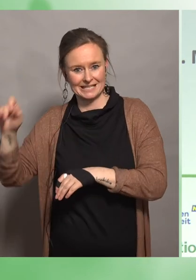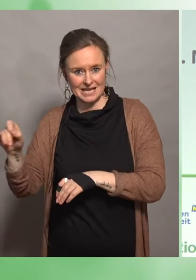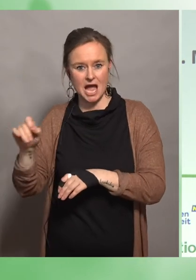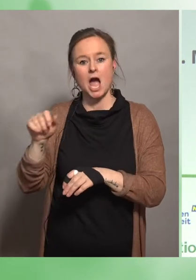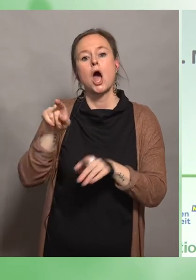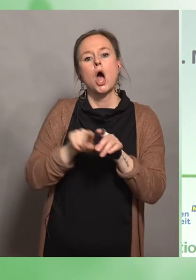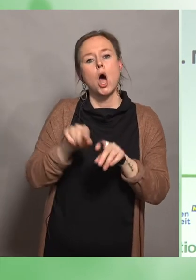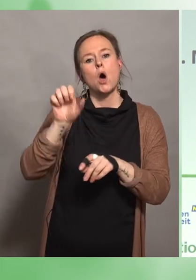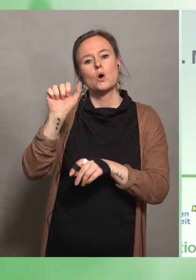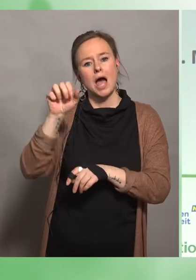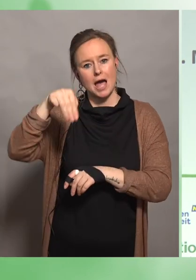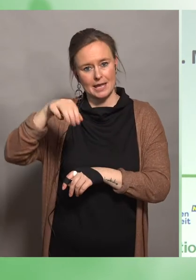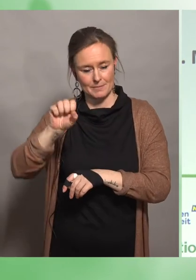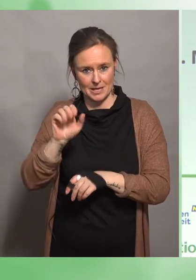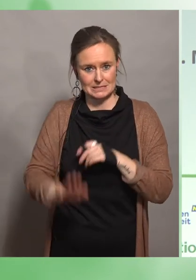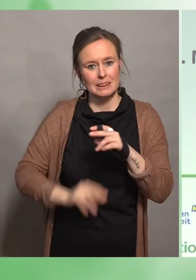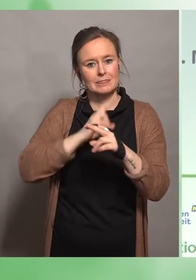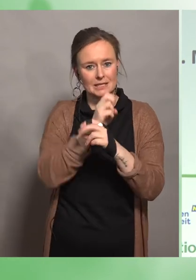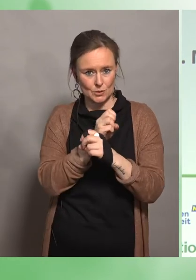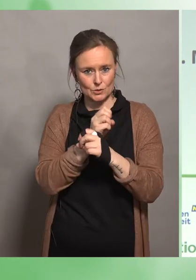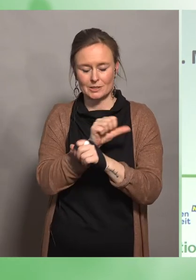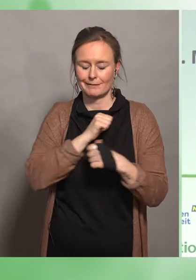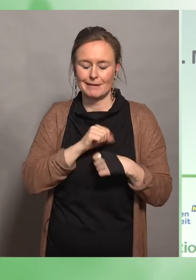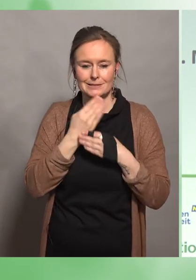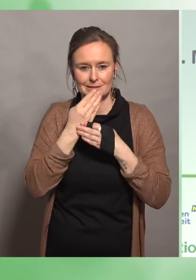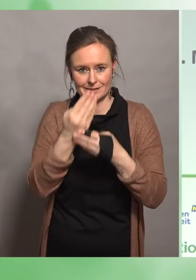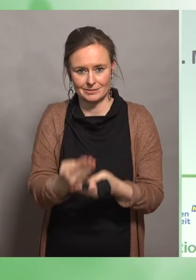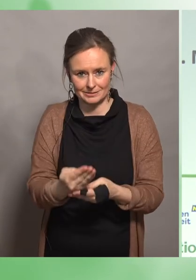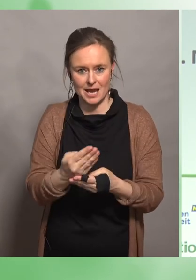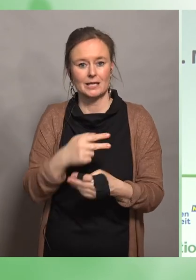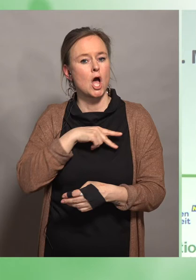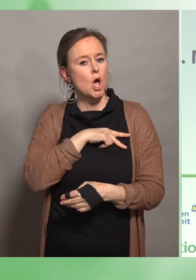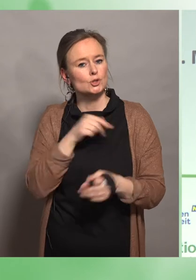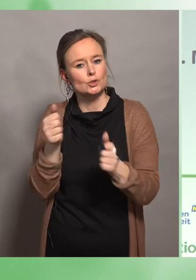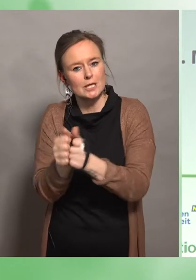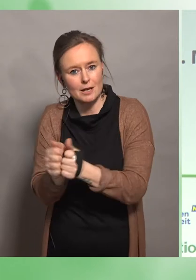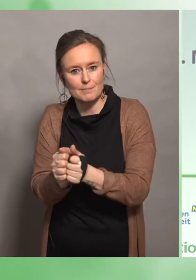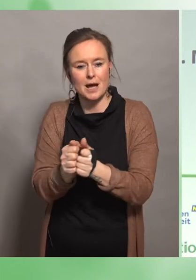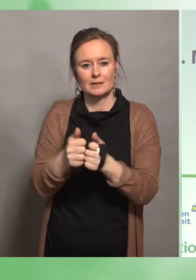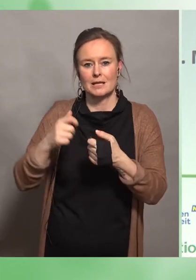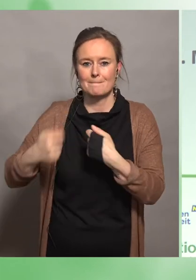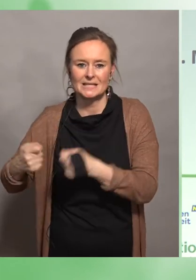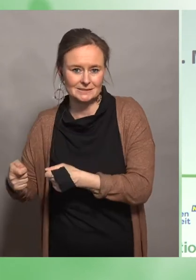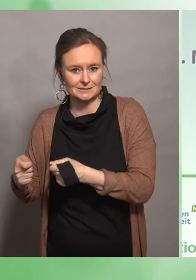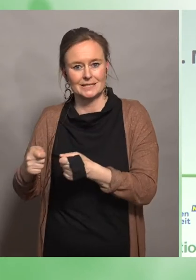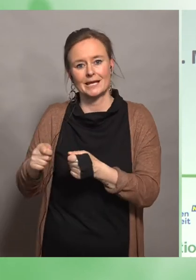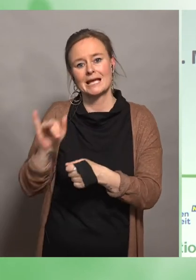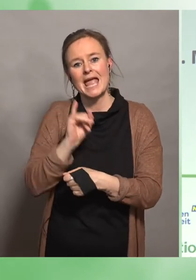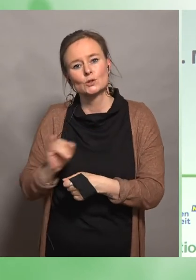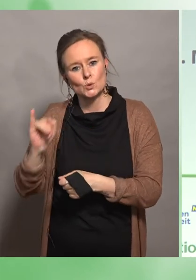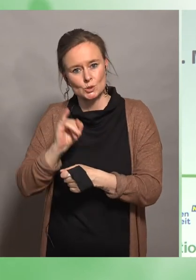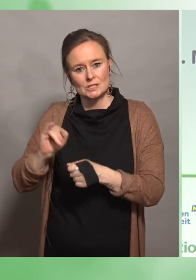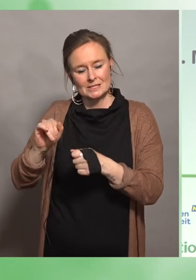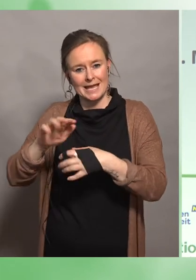auch dem Herrn Geschäftsführer, den herzlichen Dank zu übermitteln, den anwesenden Sozialpartnern, Präsident der Industriellen Vereinigung, aber auch